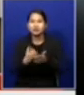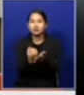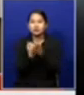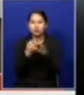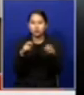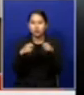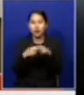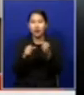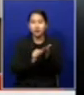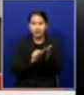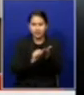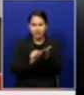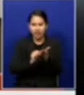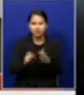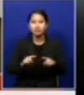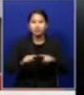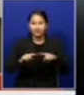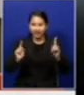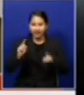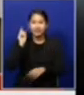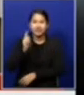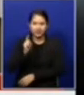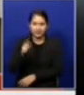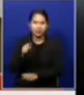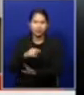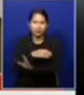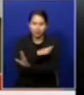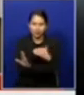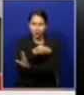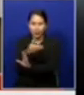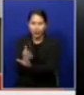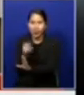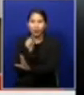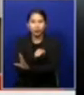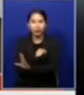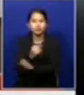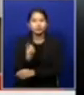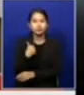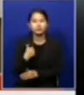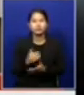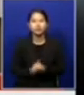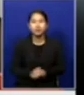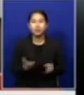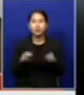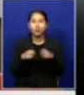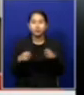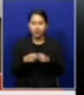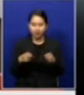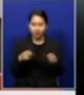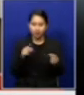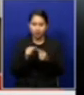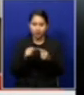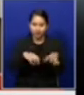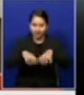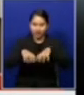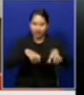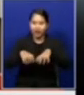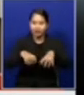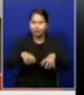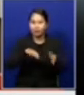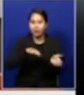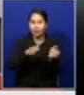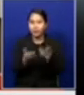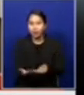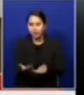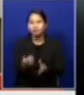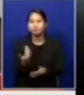งโควิดแต่จริงๆแล้วเนี่ยมันก่อนหน้านี้คือปัญหาเศรษฐกิจปากท้องที่เป็นการบริหารล้มเหลวของรัฐบาล